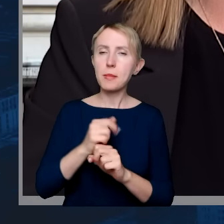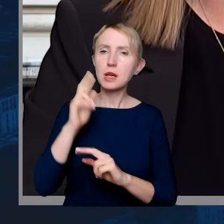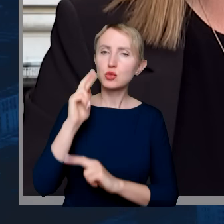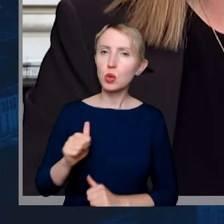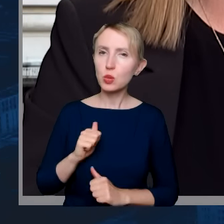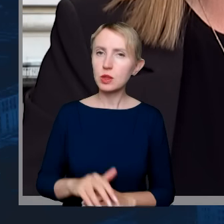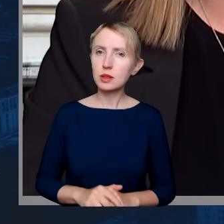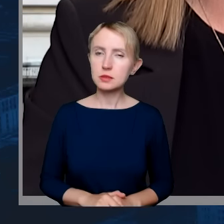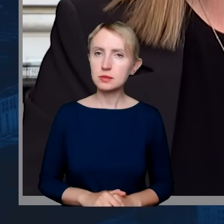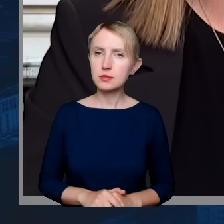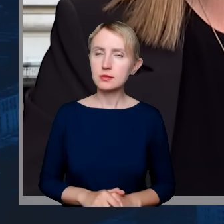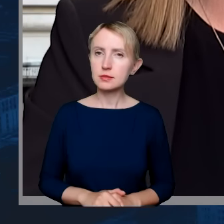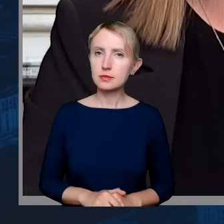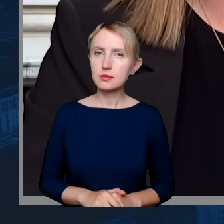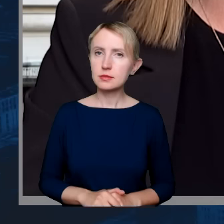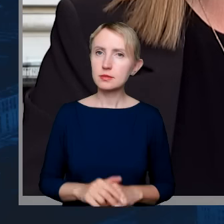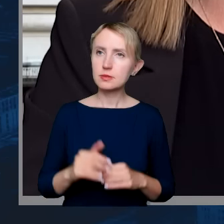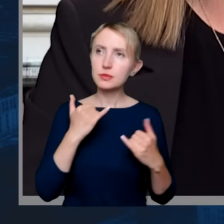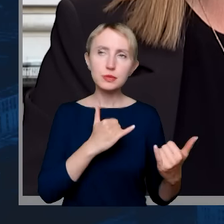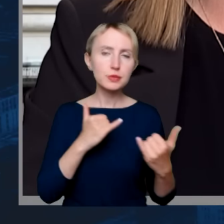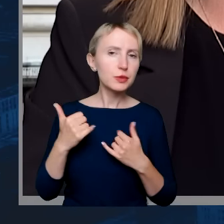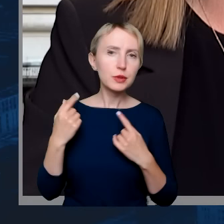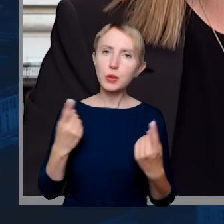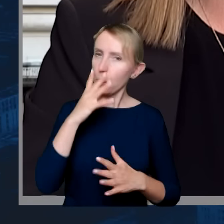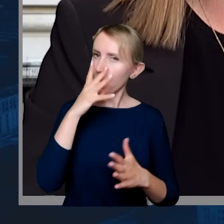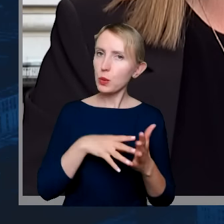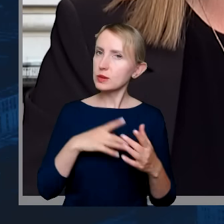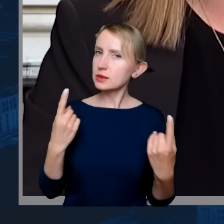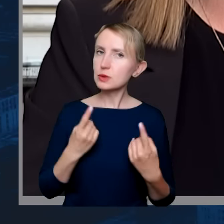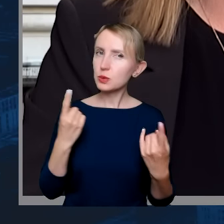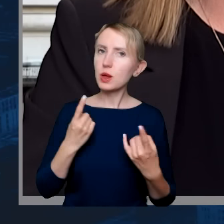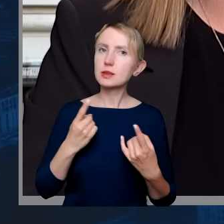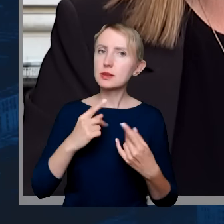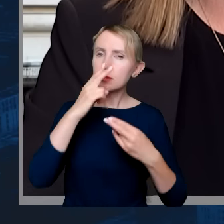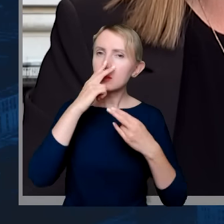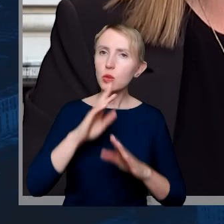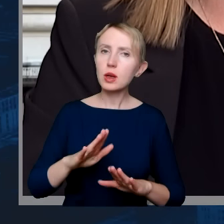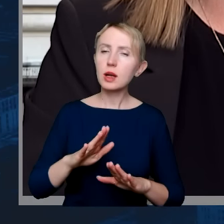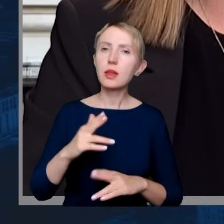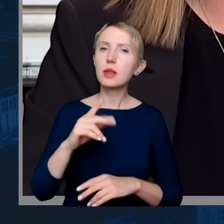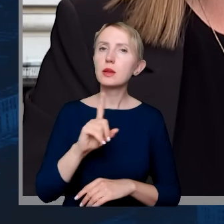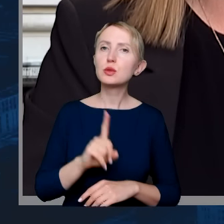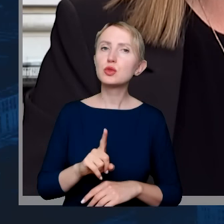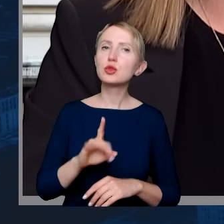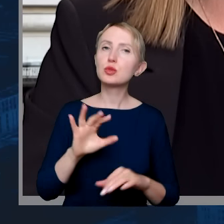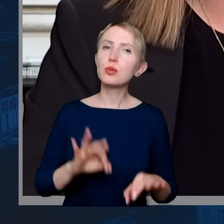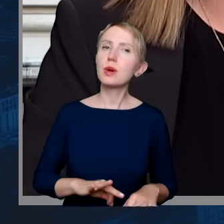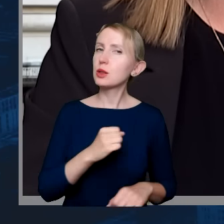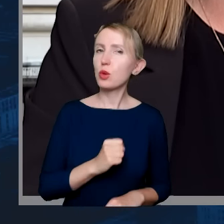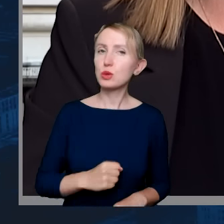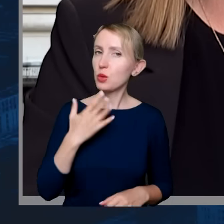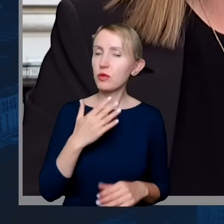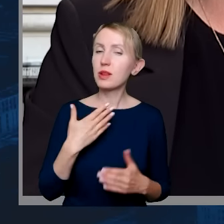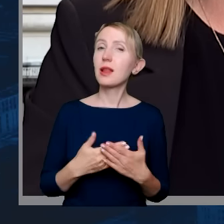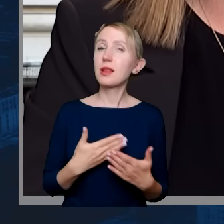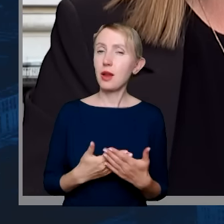to jest trochę inny obraz i ocena tej sytuacji przedstawiona niż pani poseł. Dlatego